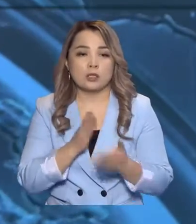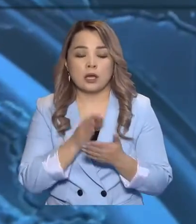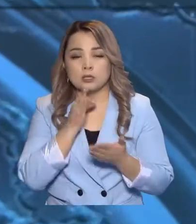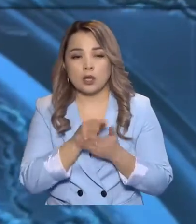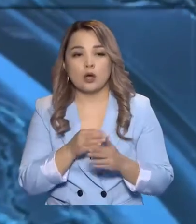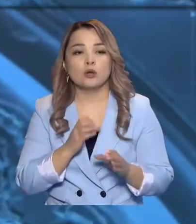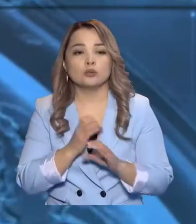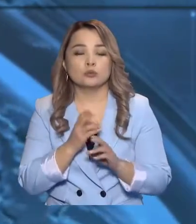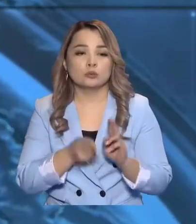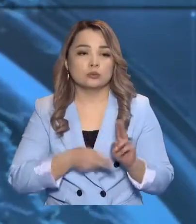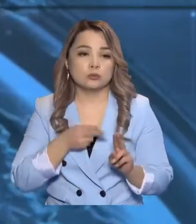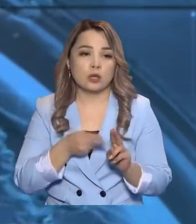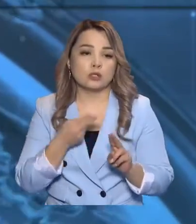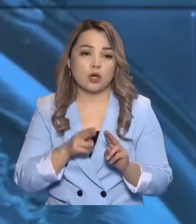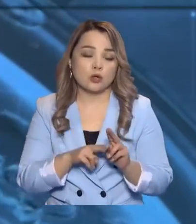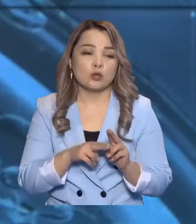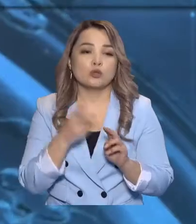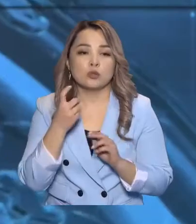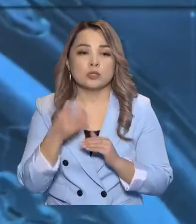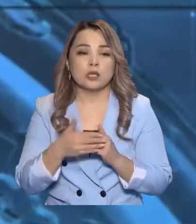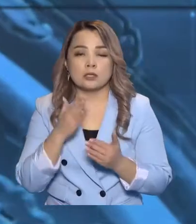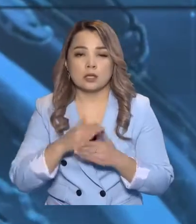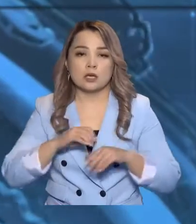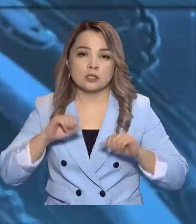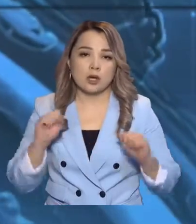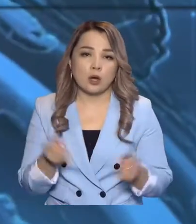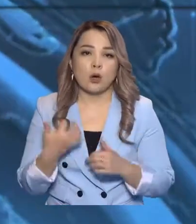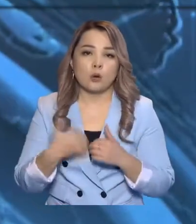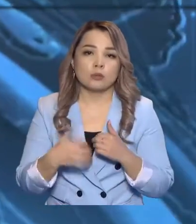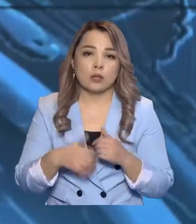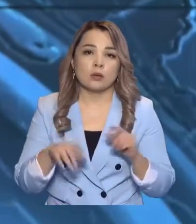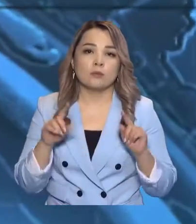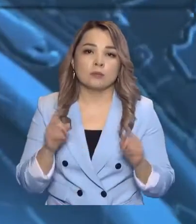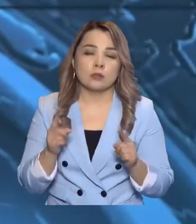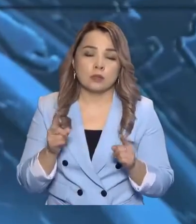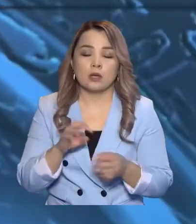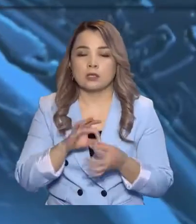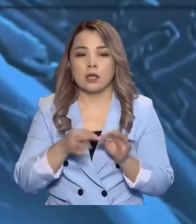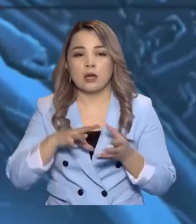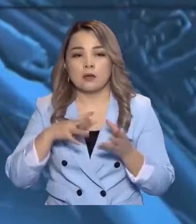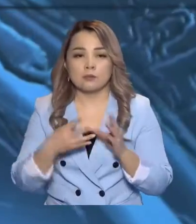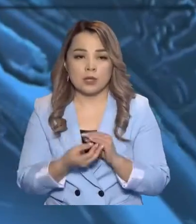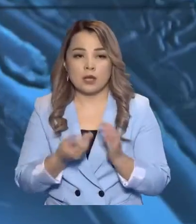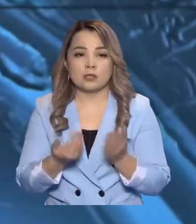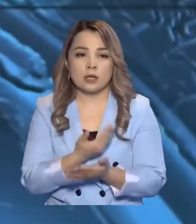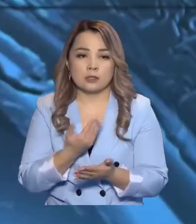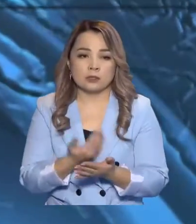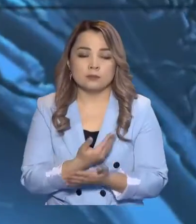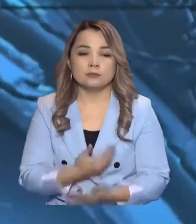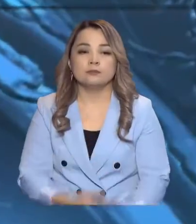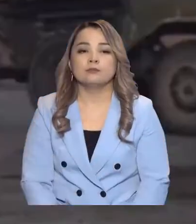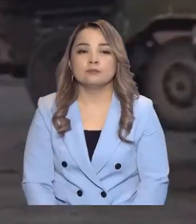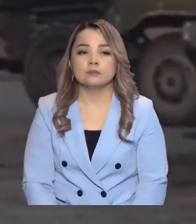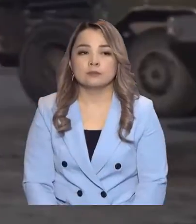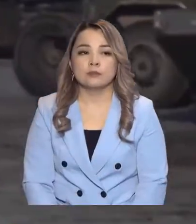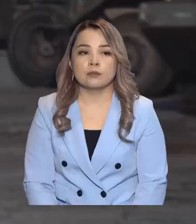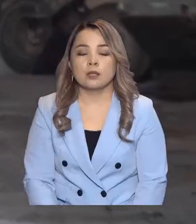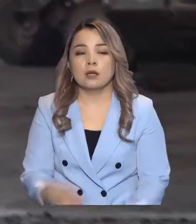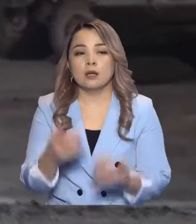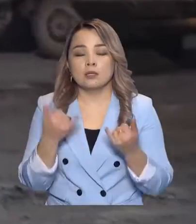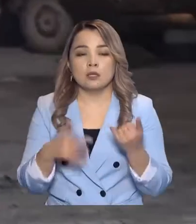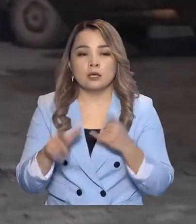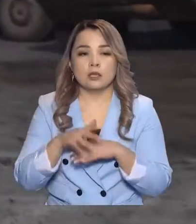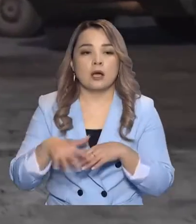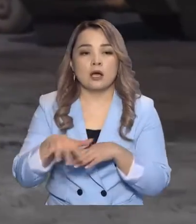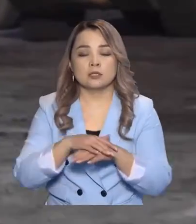жүк көліктердің саны 100-ден асады. Қыс ортасында көмір неге қат? Өңірдегі тілшіміз Эльмира Кәленова мән-жайды анықтады. Верский тұрғындары